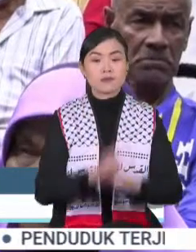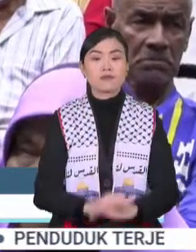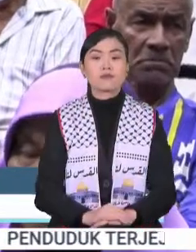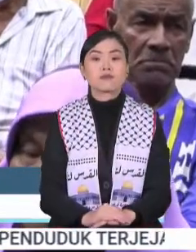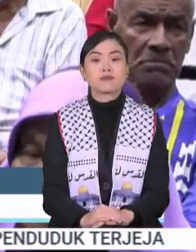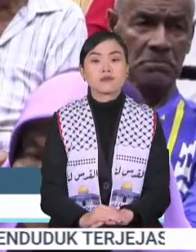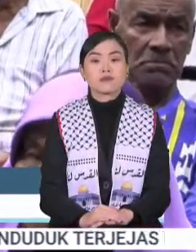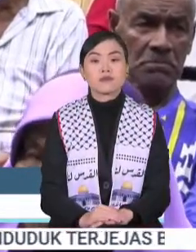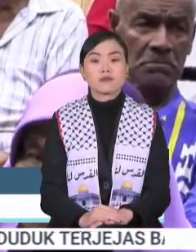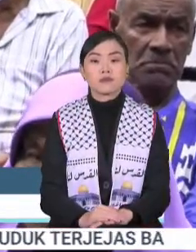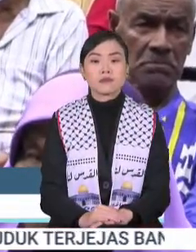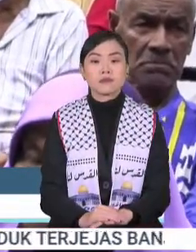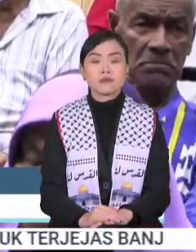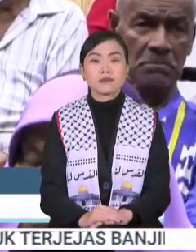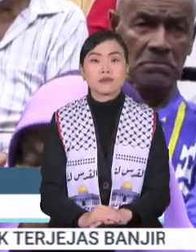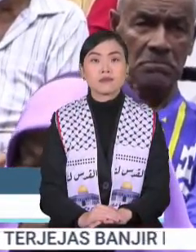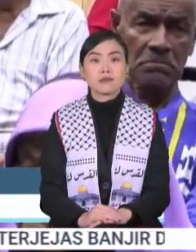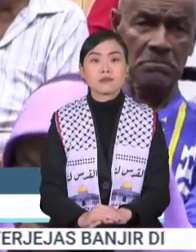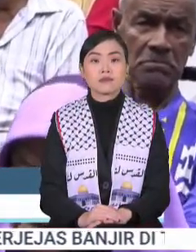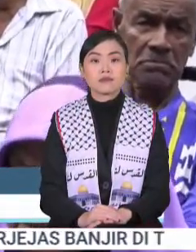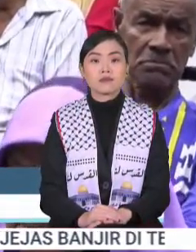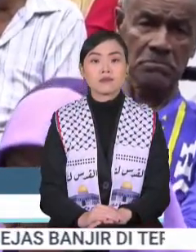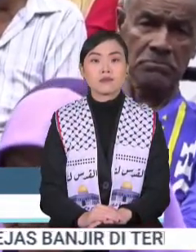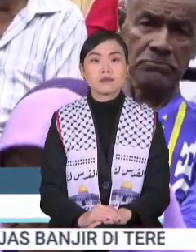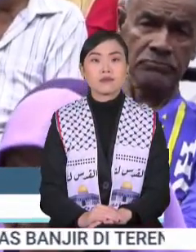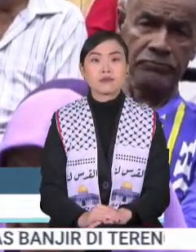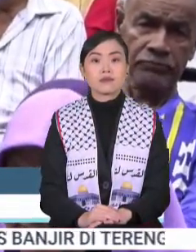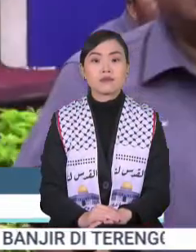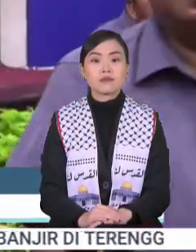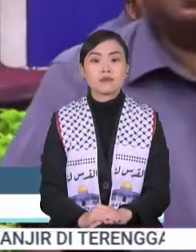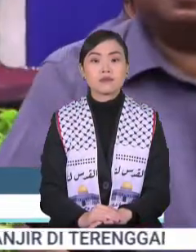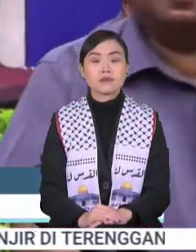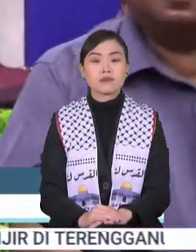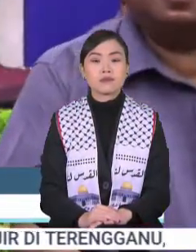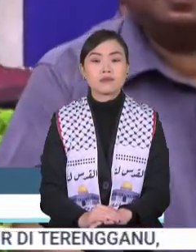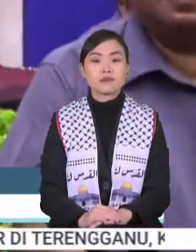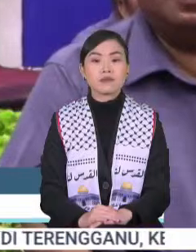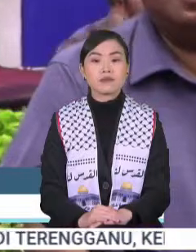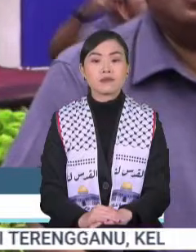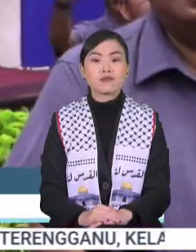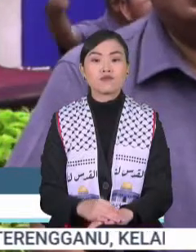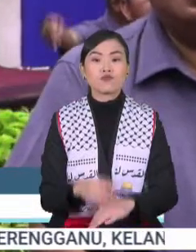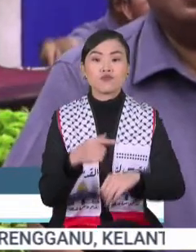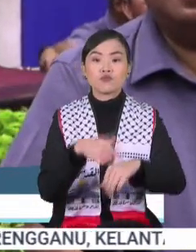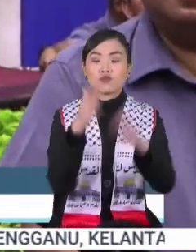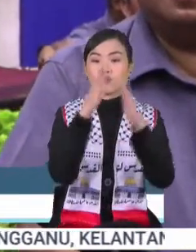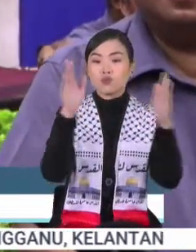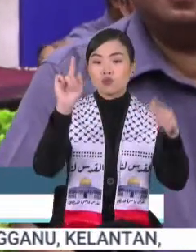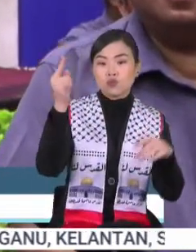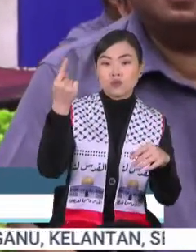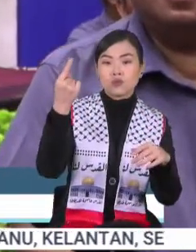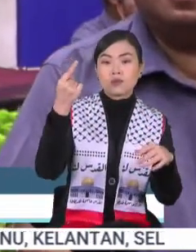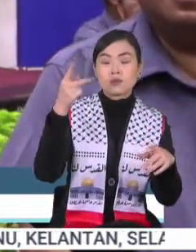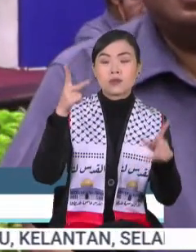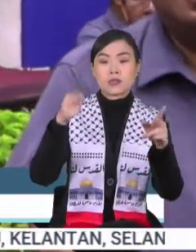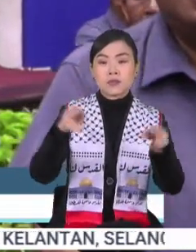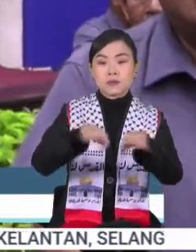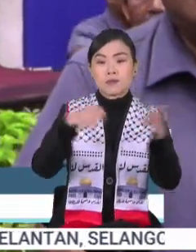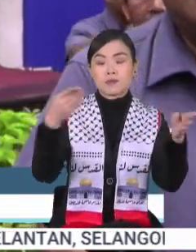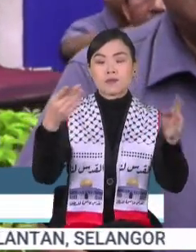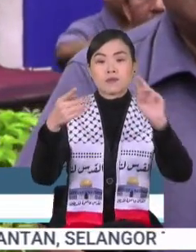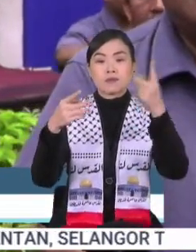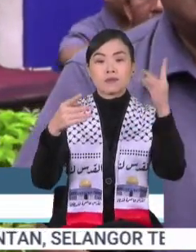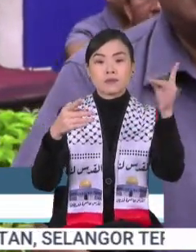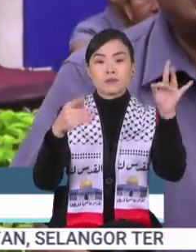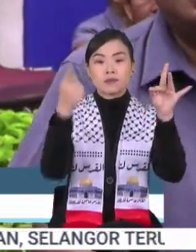negara perkongsian tanggungjawab sosial fasa pertamanya akan dirasmikan pada 18 hari bulan